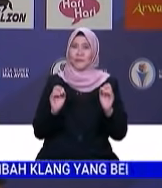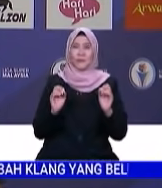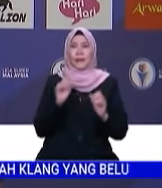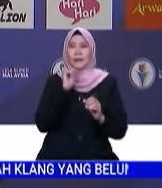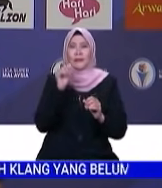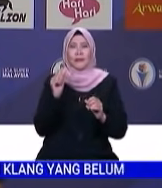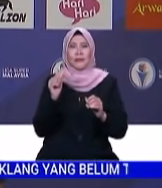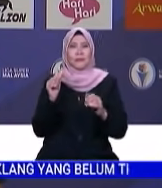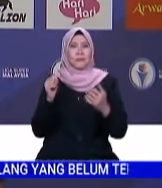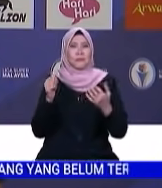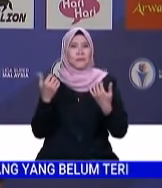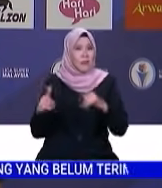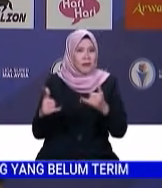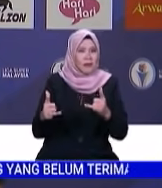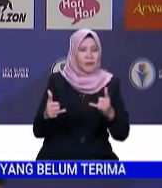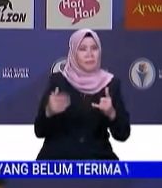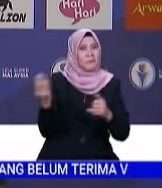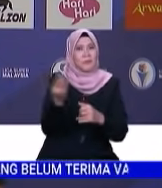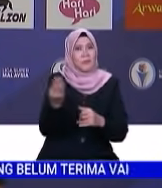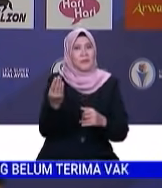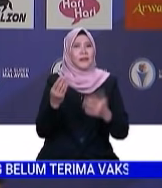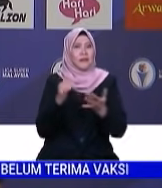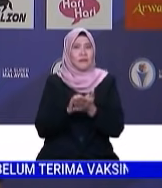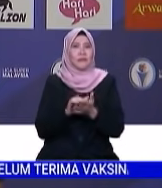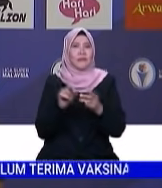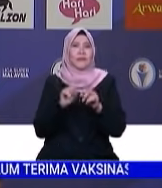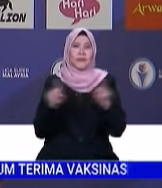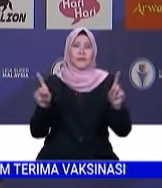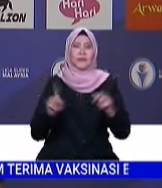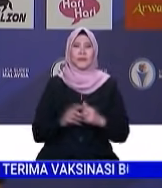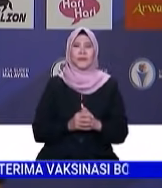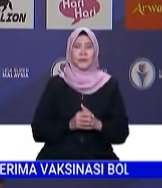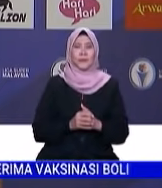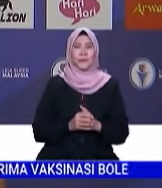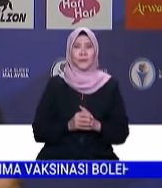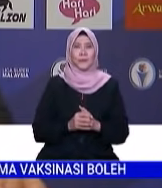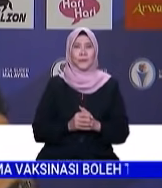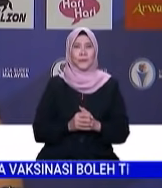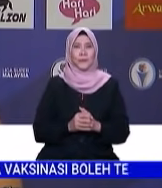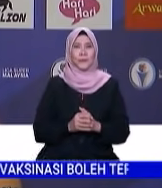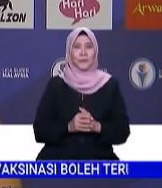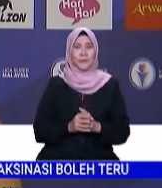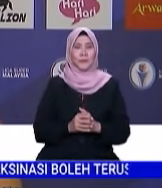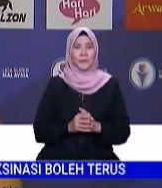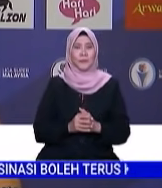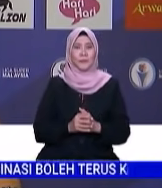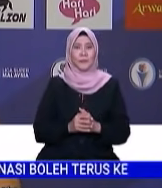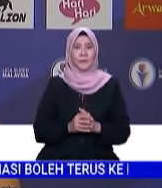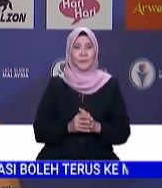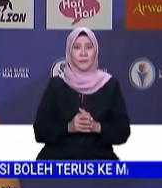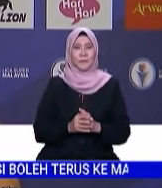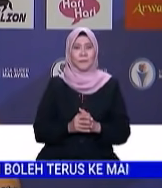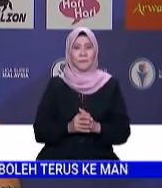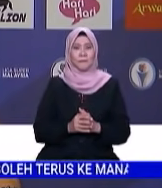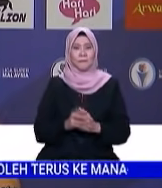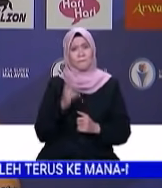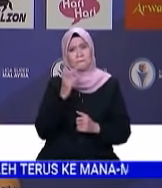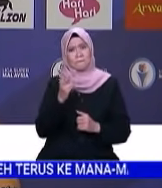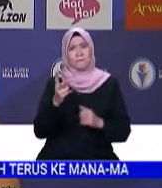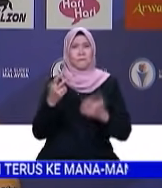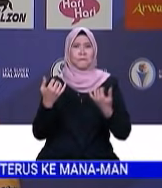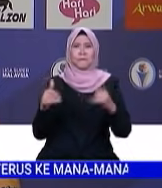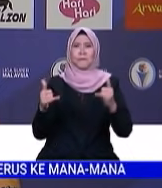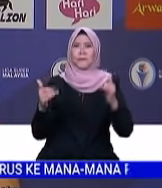seperti biasa. Itu yang beza dia lah. Apa sekalipun yalah, nampak